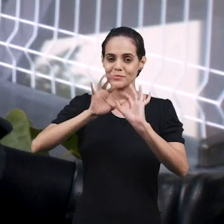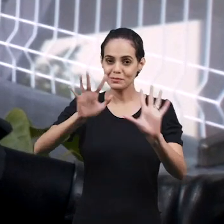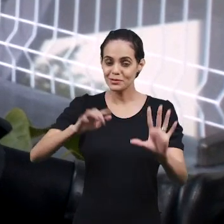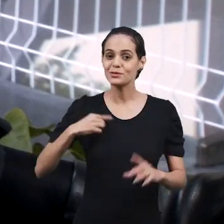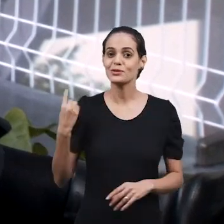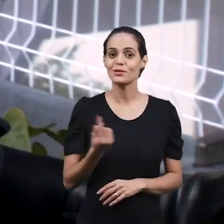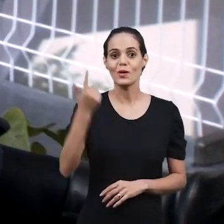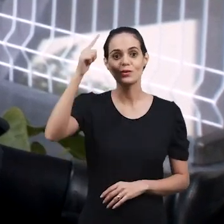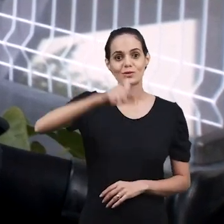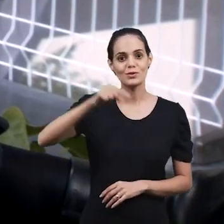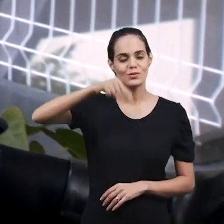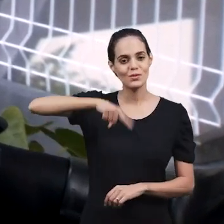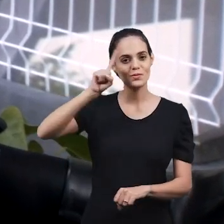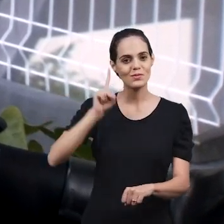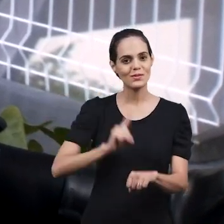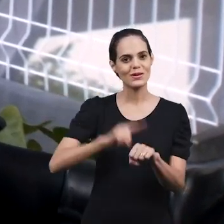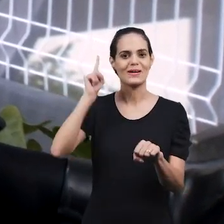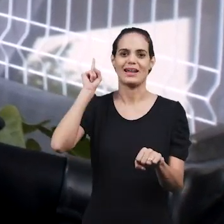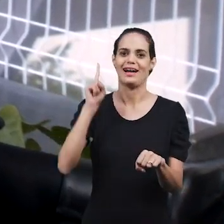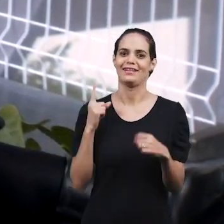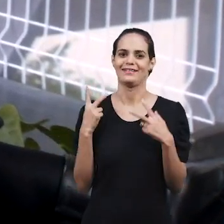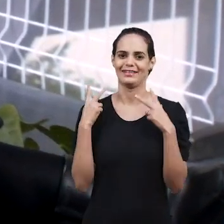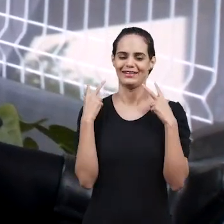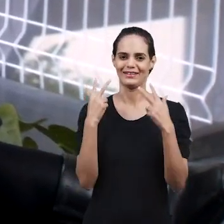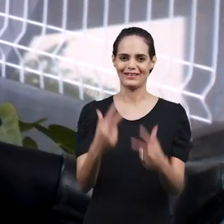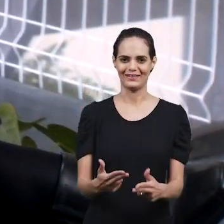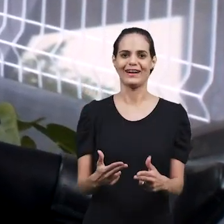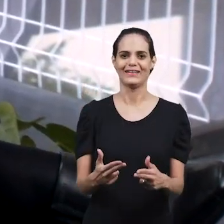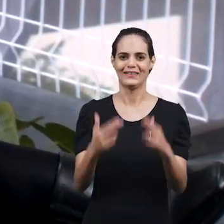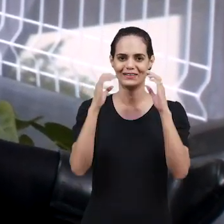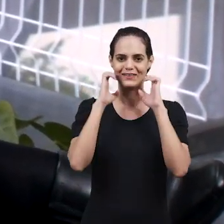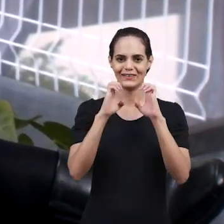nous serons ensemble encore une fois à cette heure-ci, avec une édition